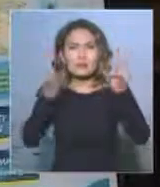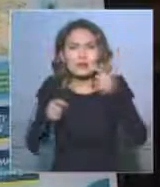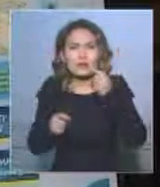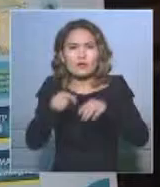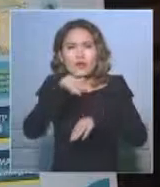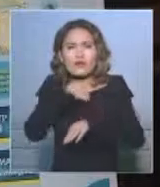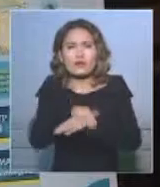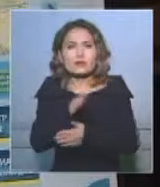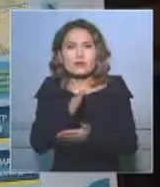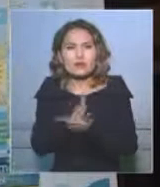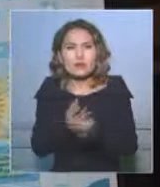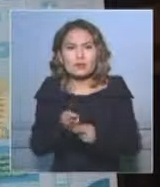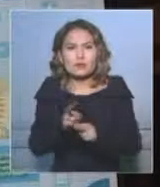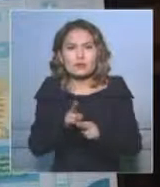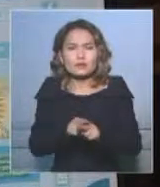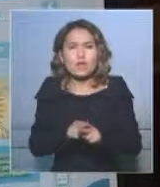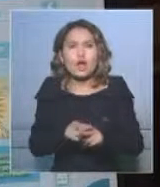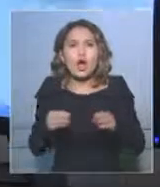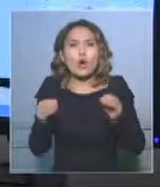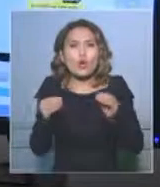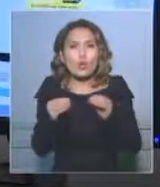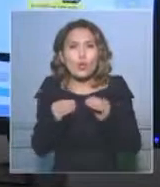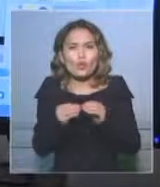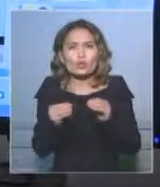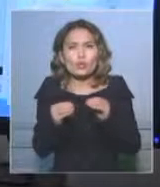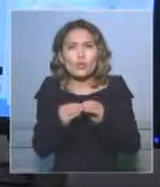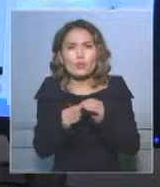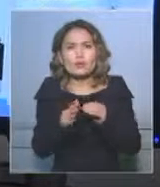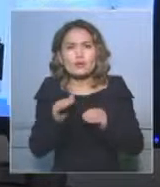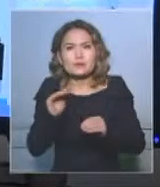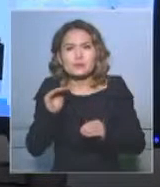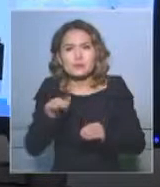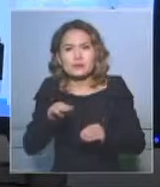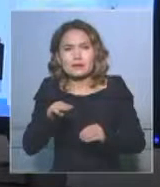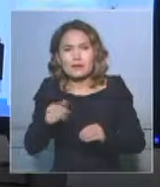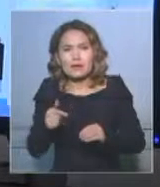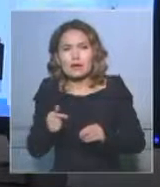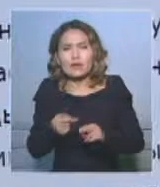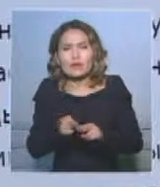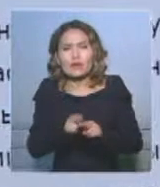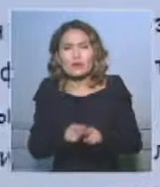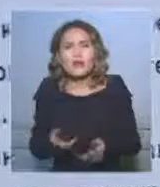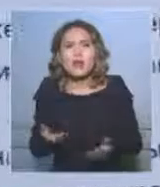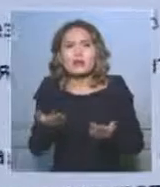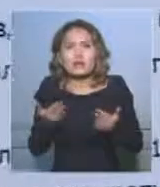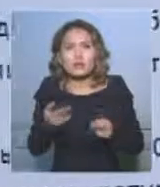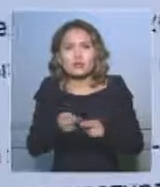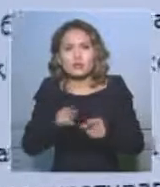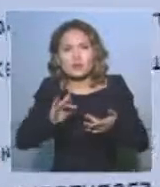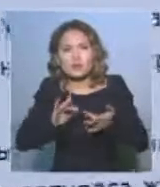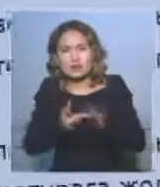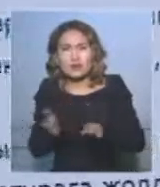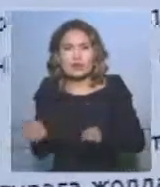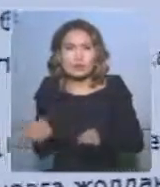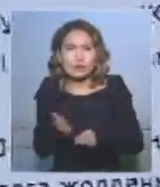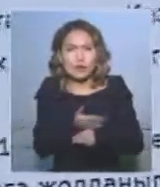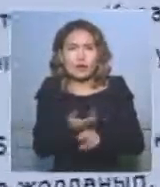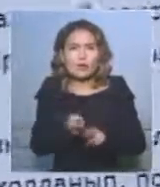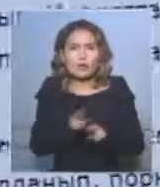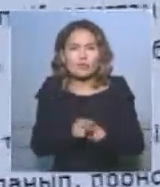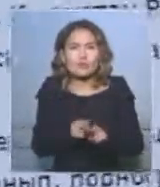ескертіледі екен. Сұрақсы сол, олар бұғатталып тастау үшін 10-15 мың теңге төлеуді талап етеді. Алаяқтар тіпті